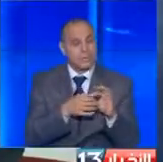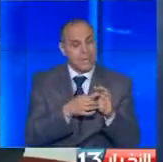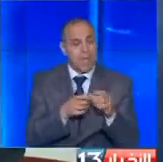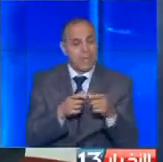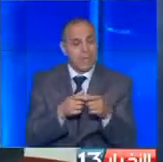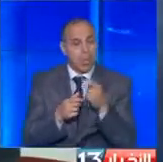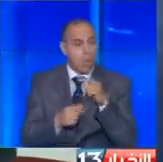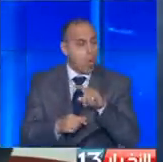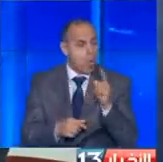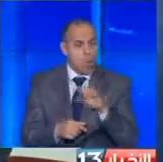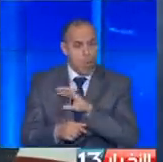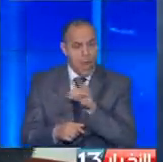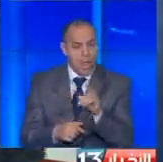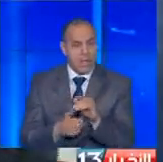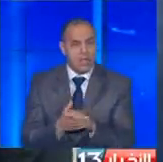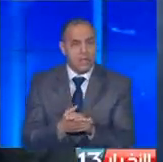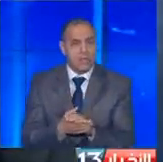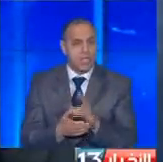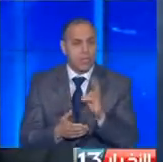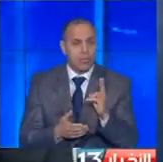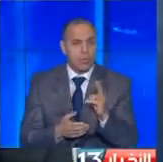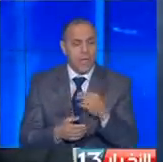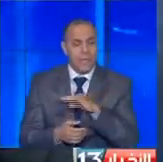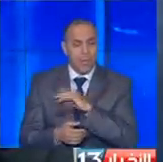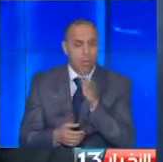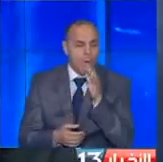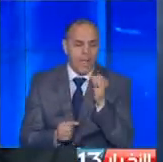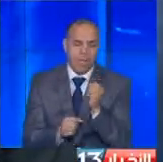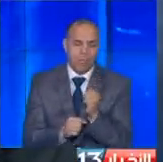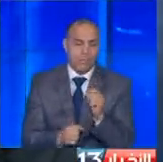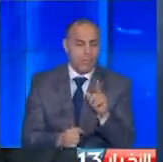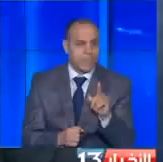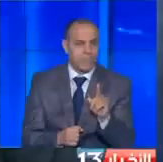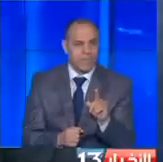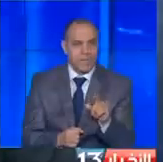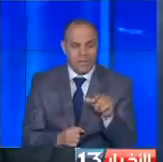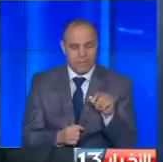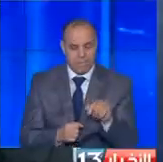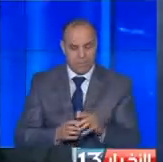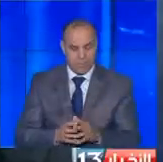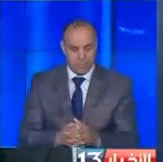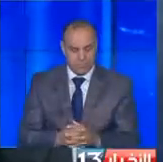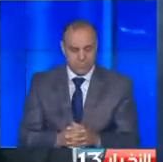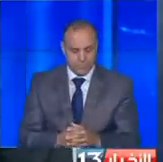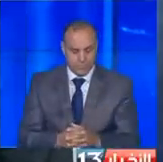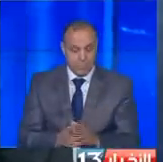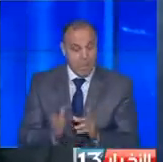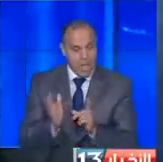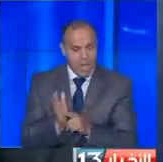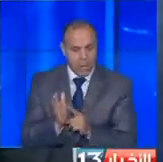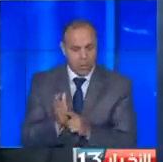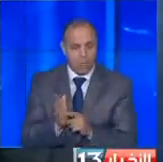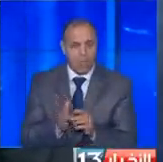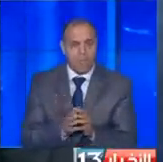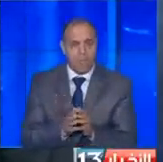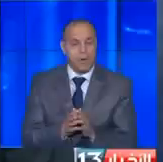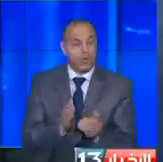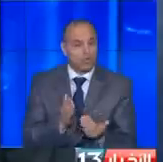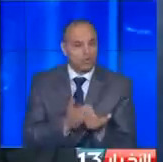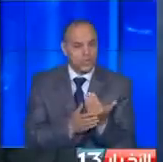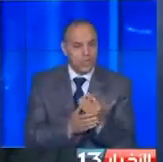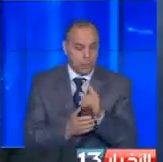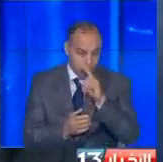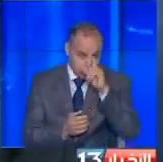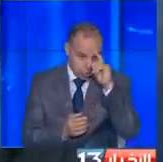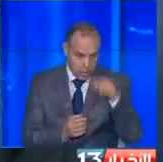والدوله بصفه عامه مش ممكن تقوم بالدور هذا وحدها، وذاك علاش فما قوانين جديدة وإن